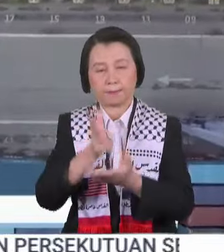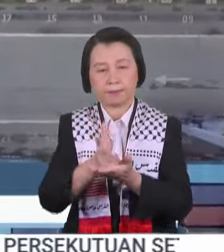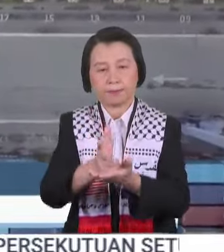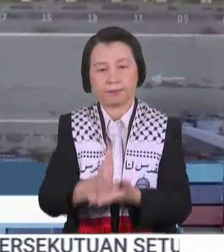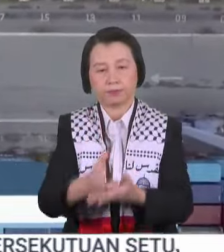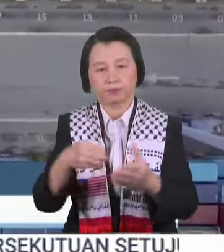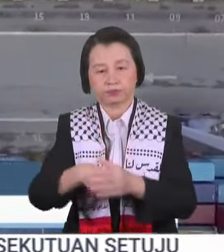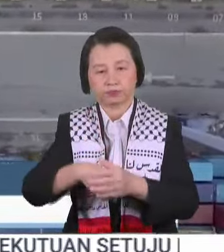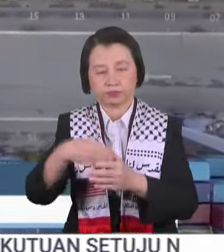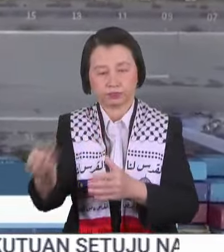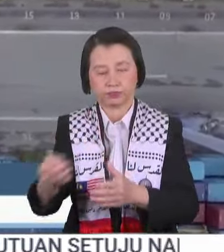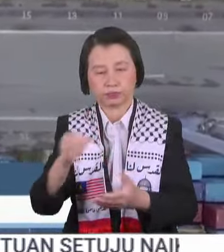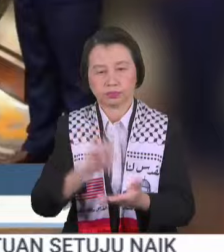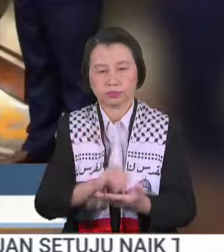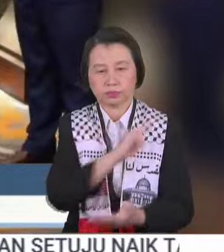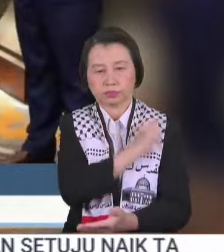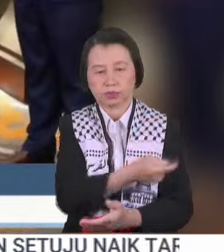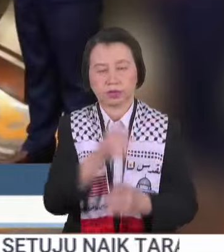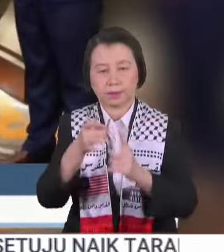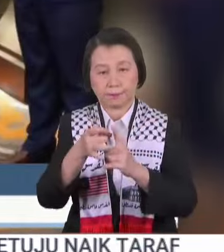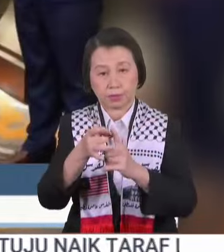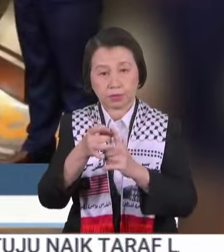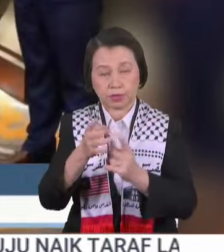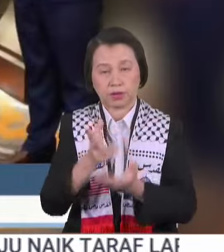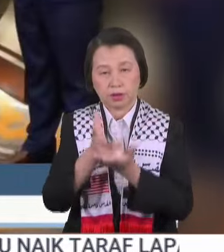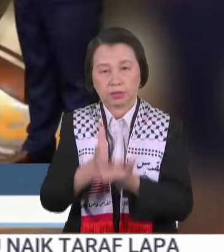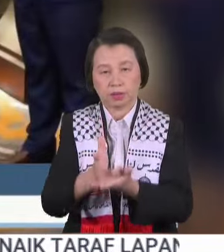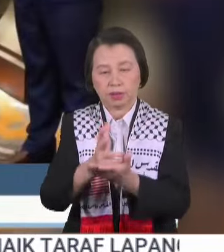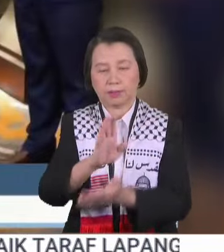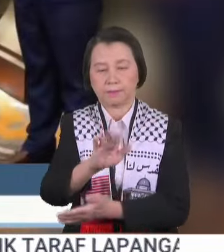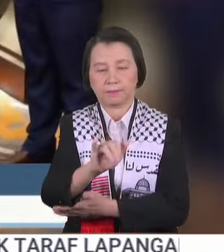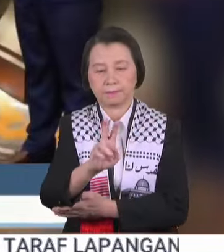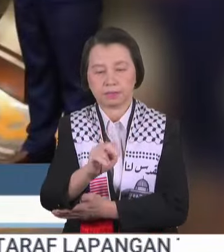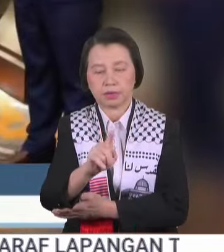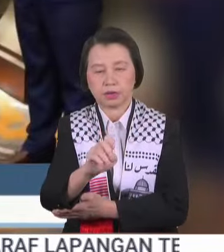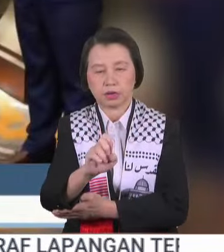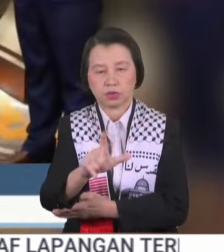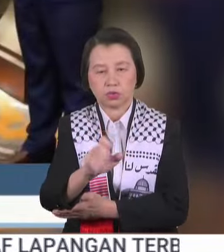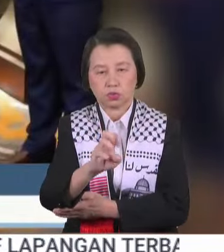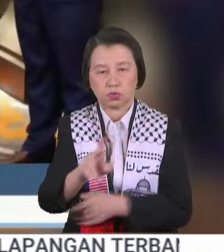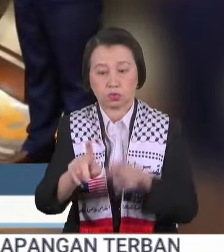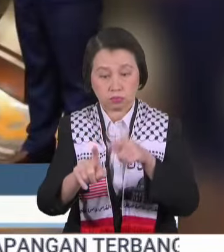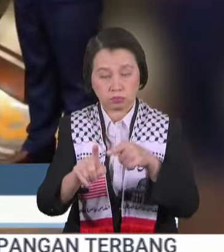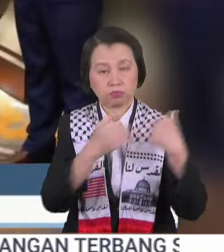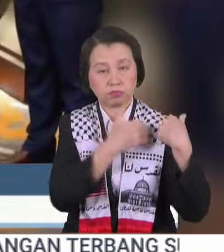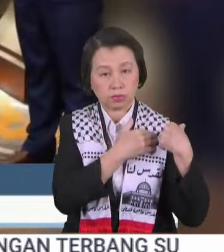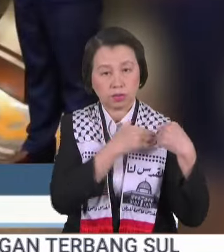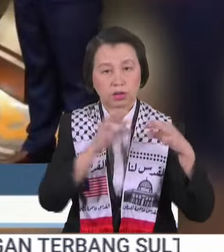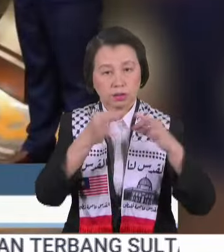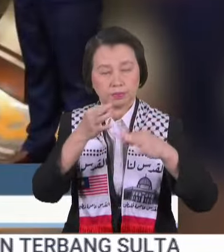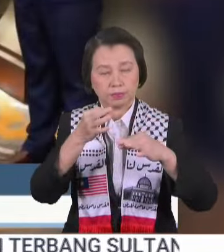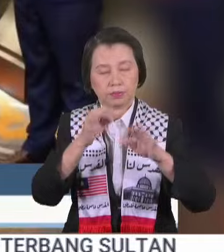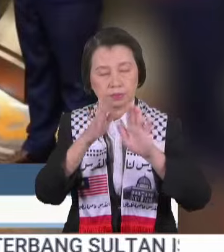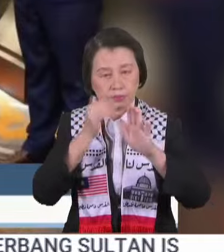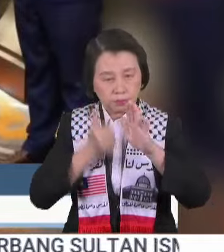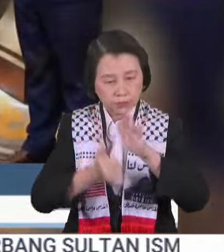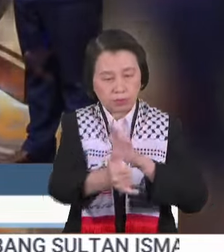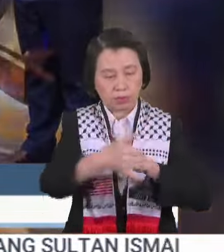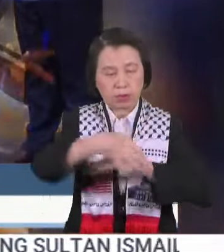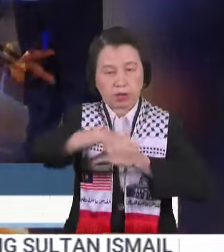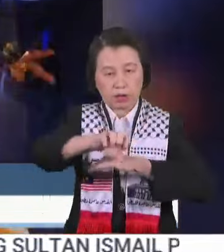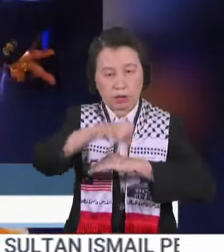ke ruang karbon rendah dan tenaga bersih. Pelabuhan Bintulu bukan sahaja terus memainkan peranan pentingnya sebagai pintu masuk ekspor